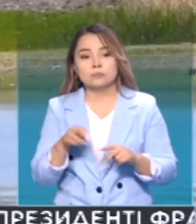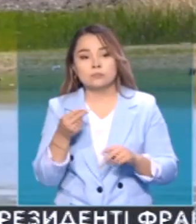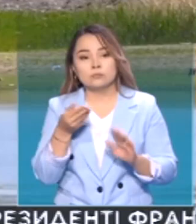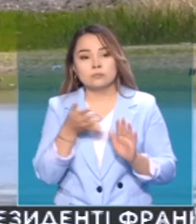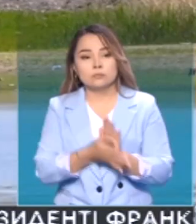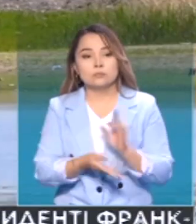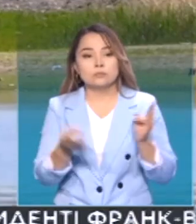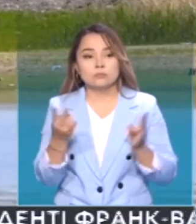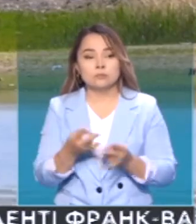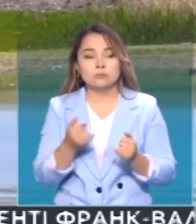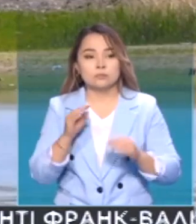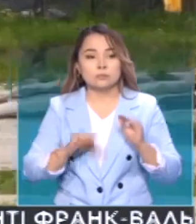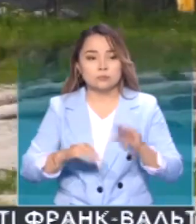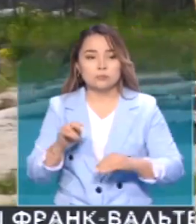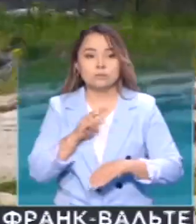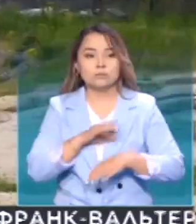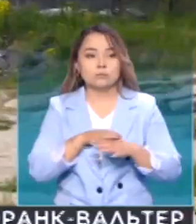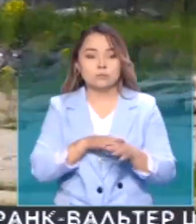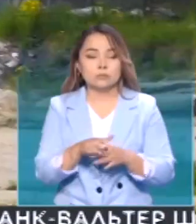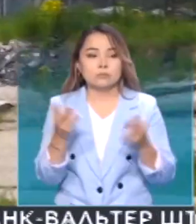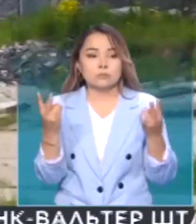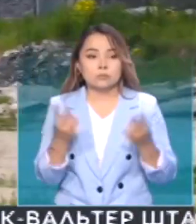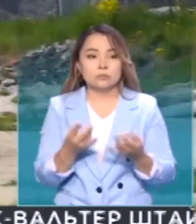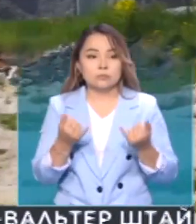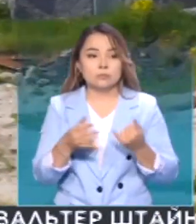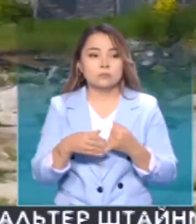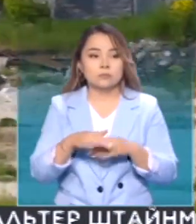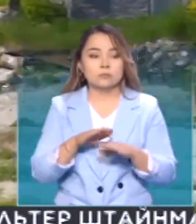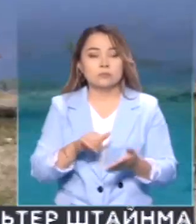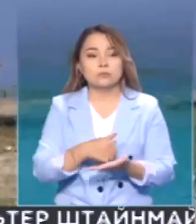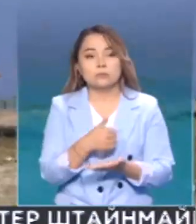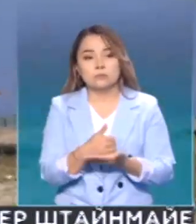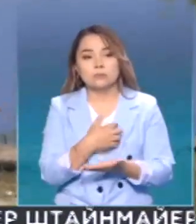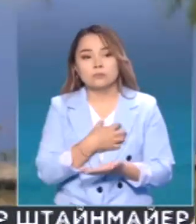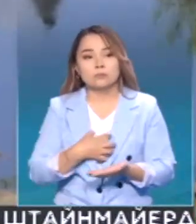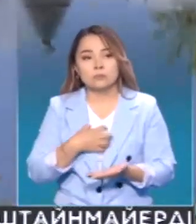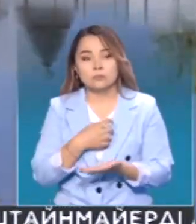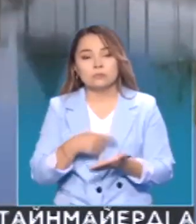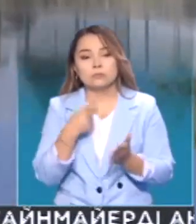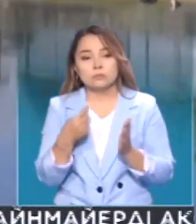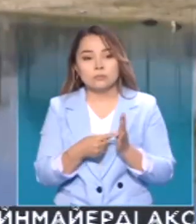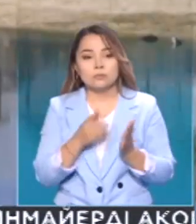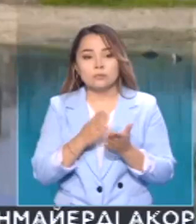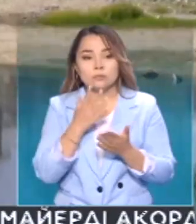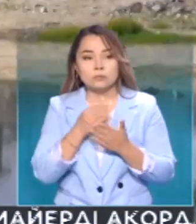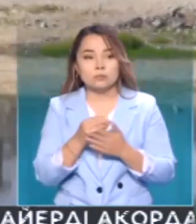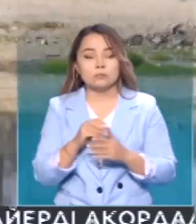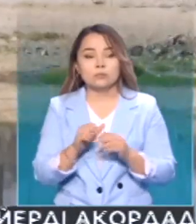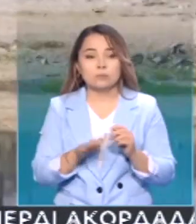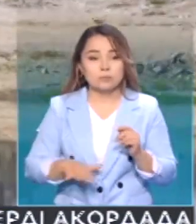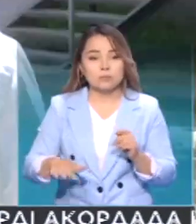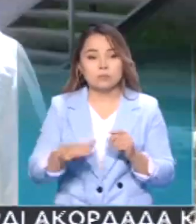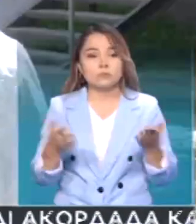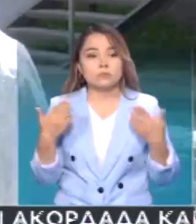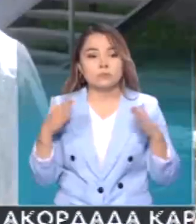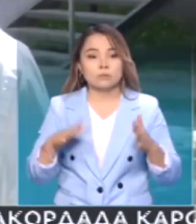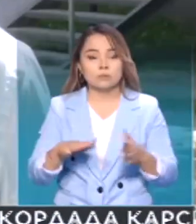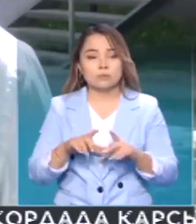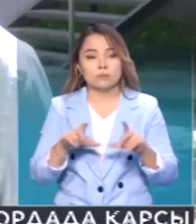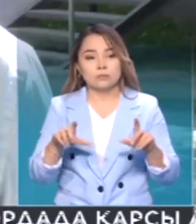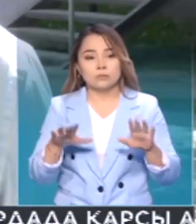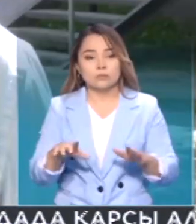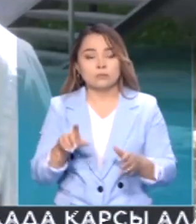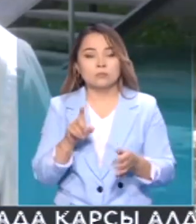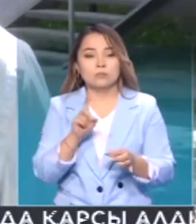Бұл қаржыға абаттандыру жұмыстары істелмек. Алайда жергілікті әкімдік үшін ең басты мәселе жағажайдағы демалыс нысандарын тіркеу. Қазіргі